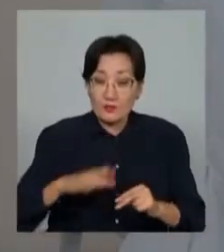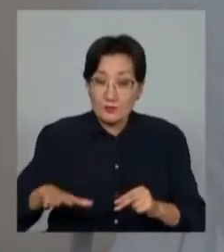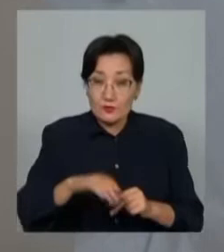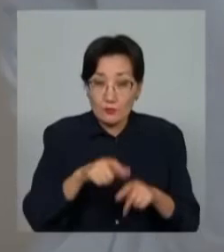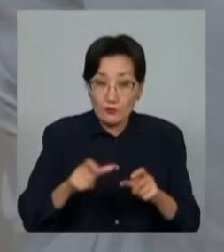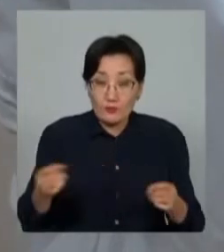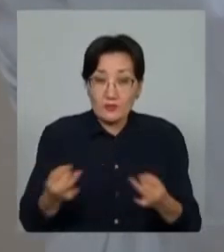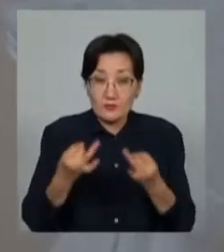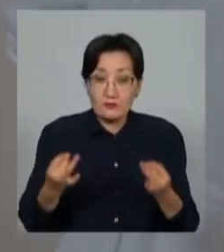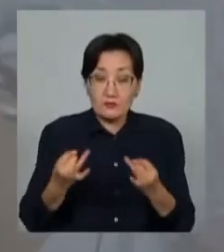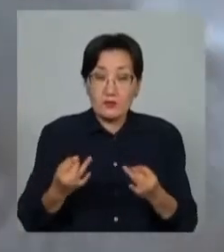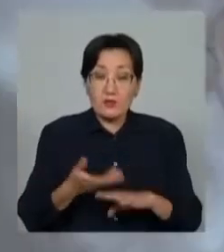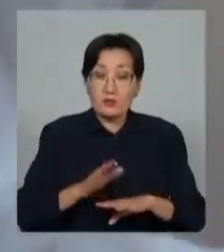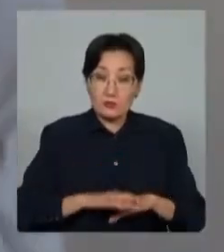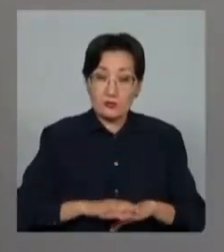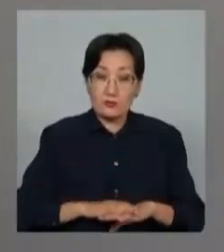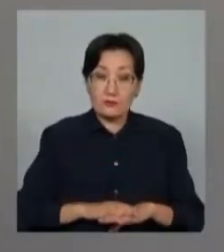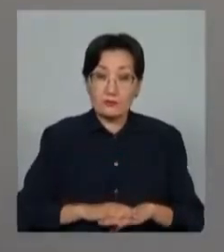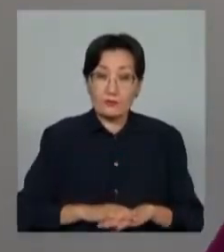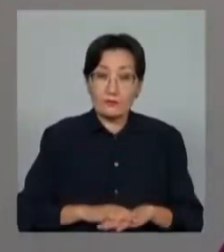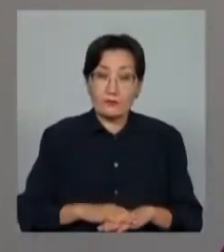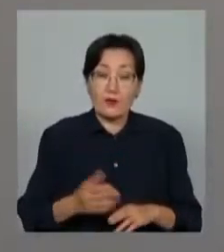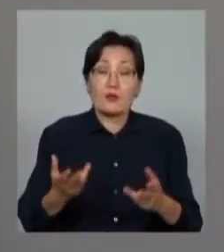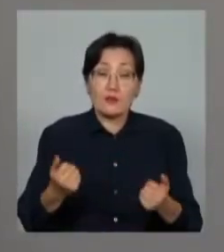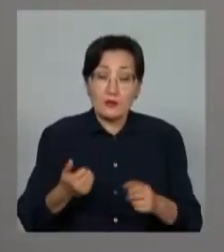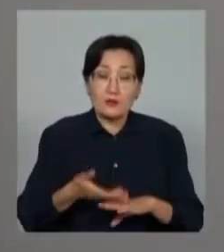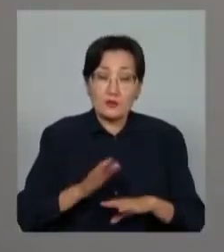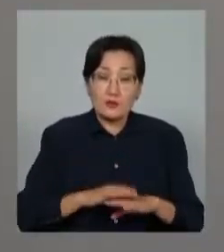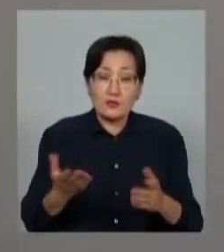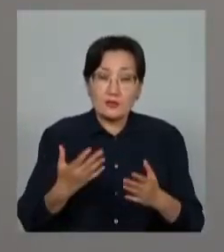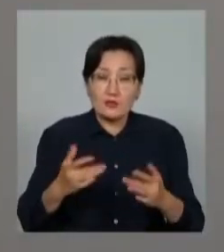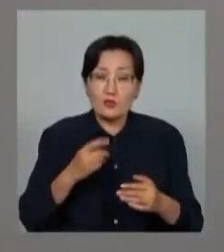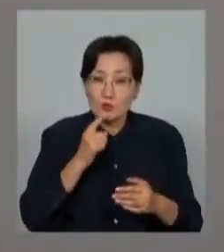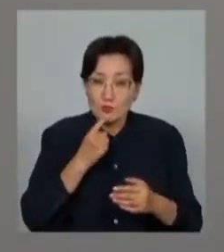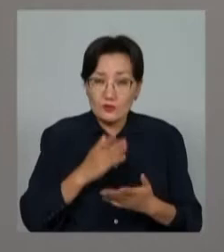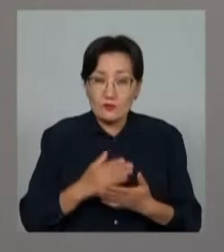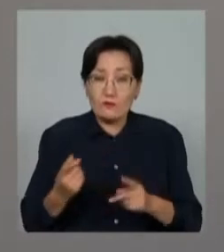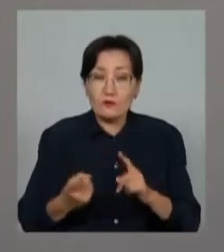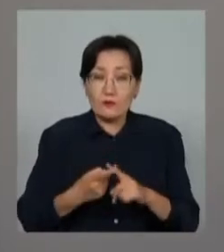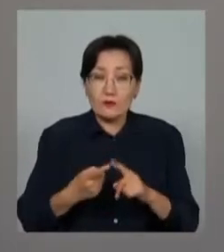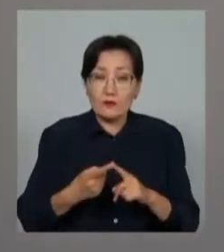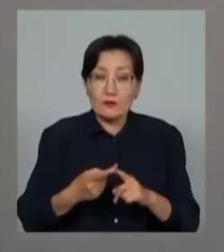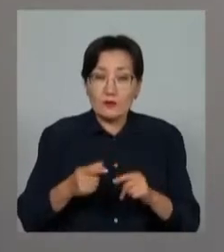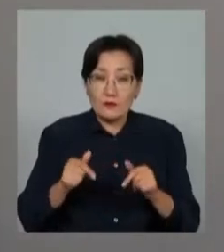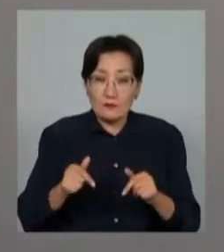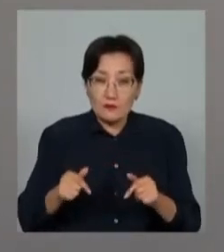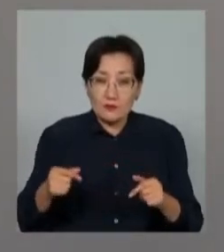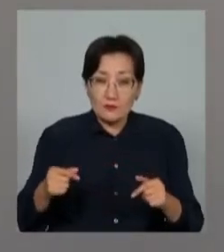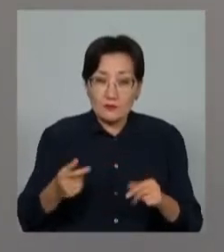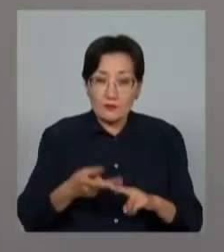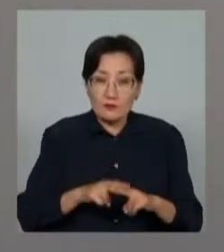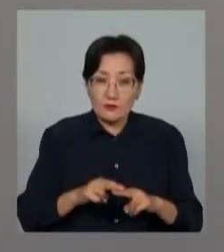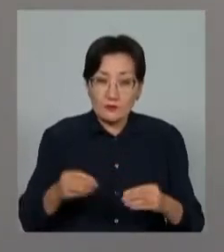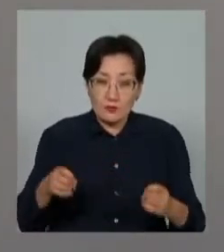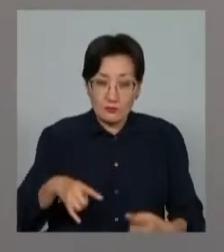Людям интересно. Тяжело? Конечно, тяжело. А скажите, какие трудности? Во-первых, в этом ПЧК нам очень